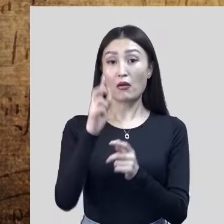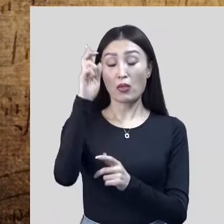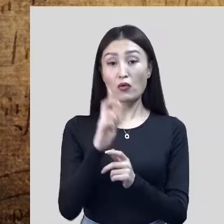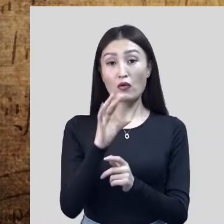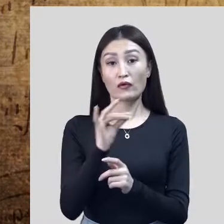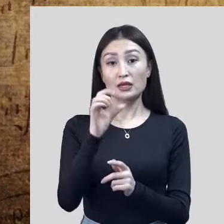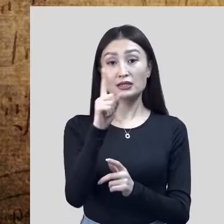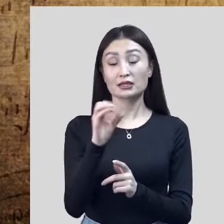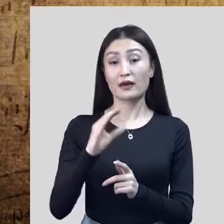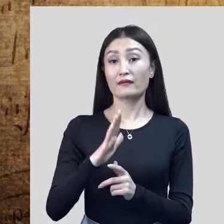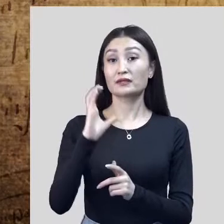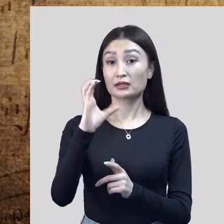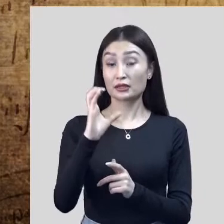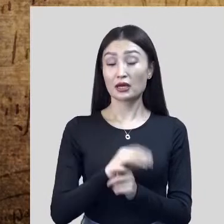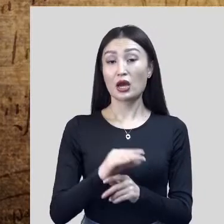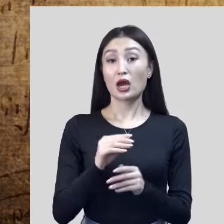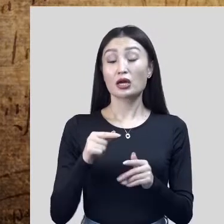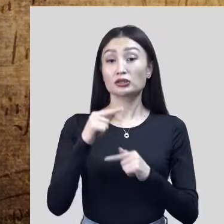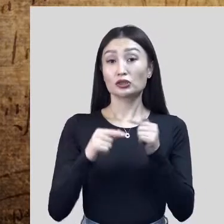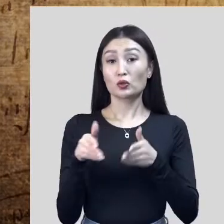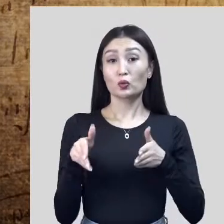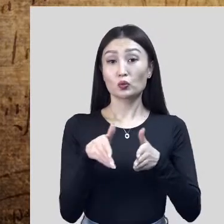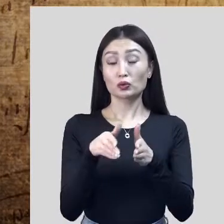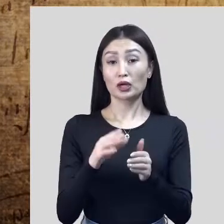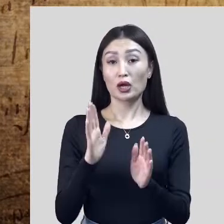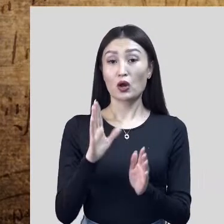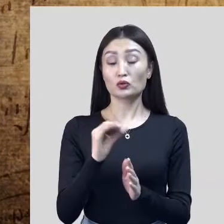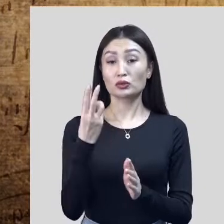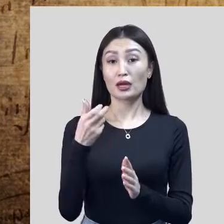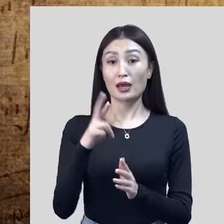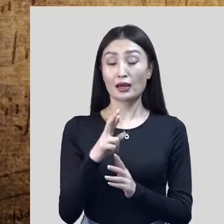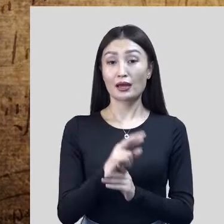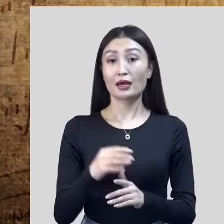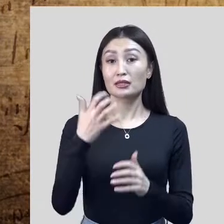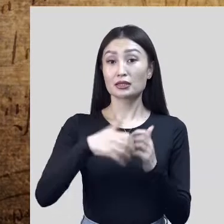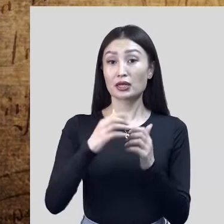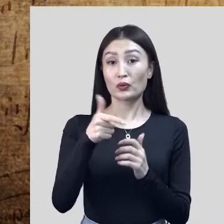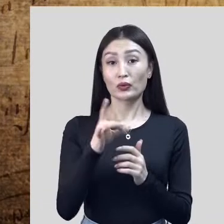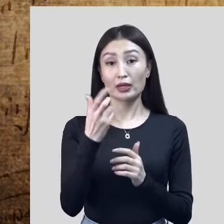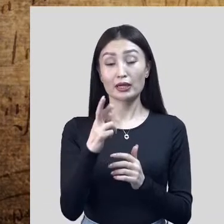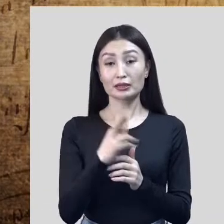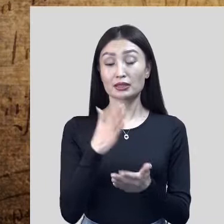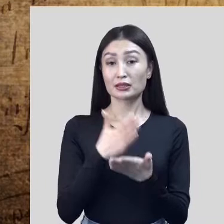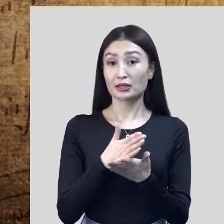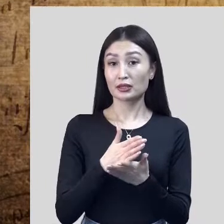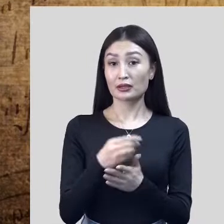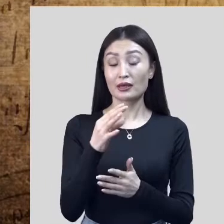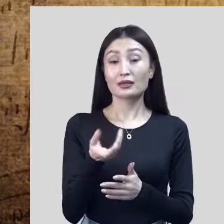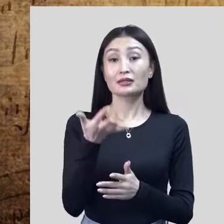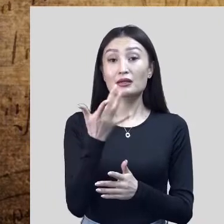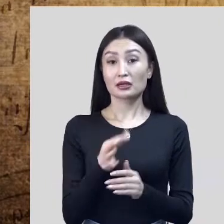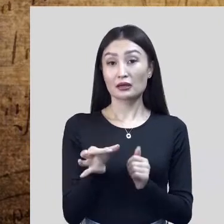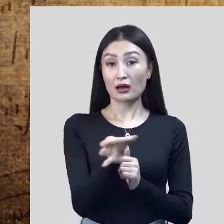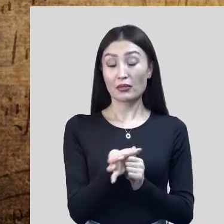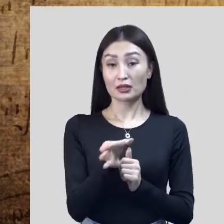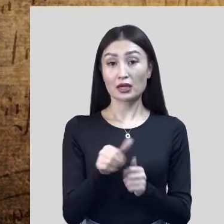людей. Из Фессалии через узкое Фермопильское ущелье дорога вела в Среднюю Грецию, состоявшую тоже из нескольких